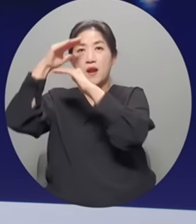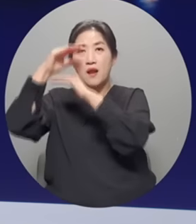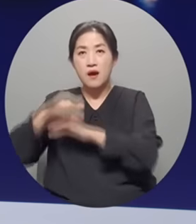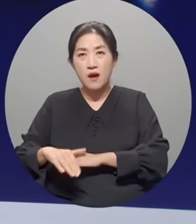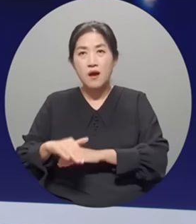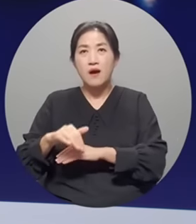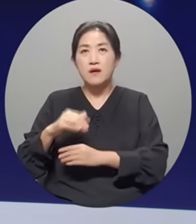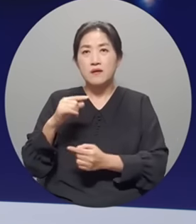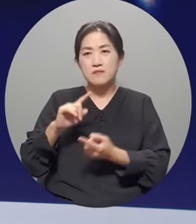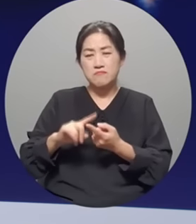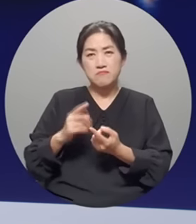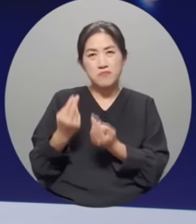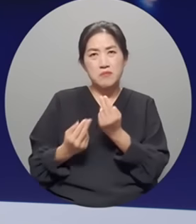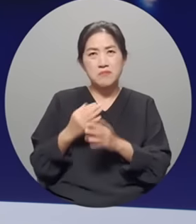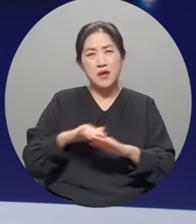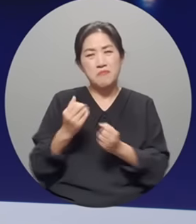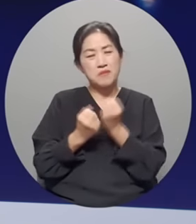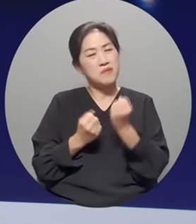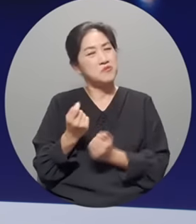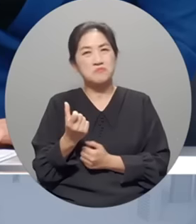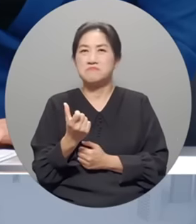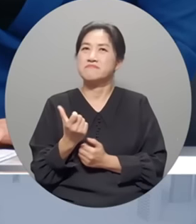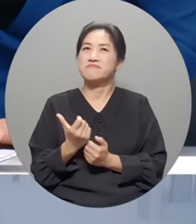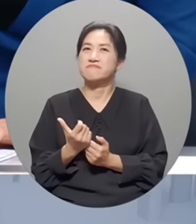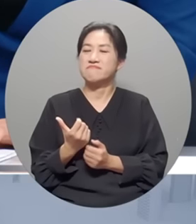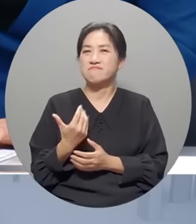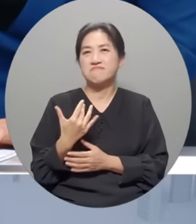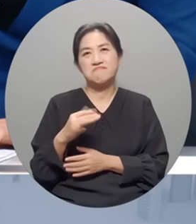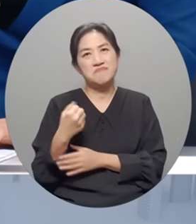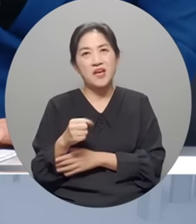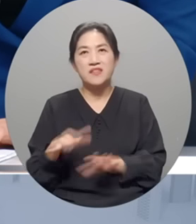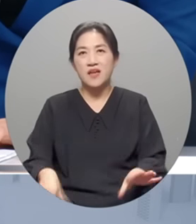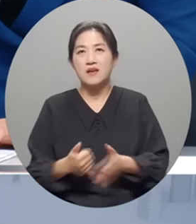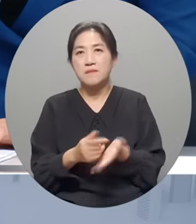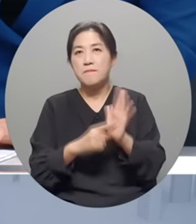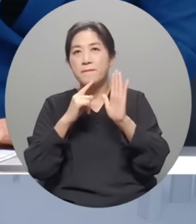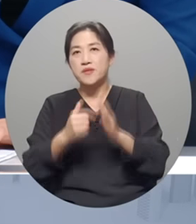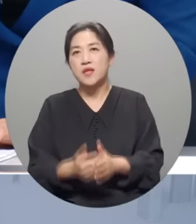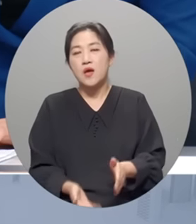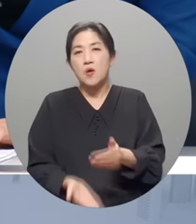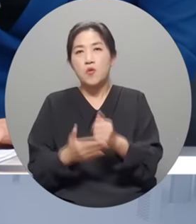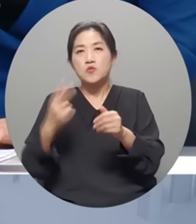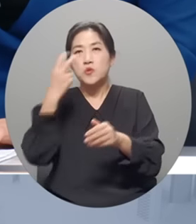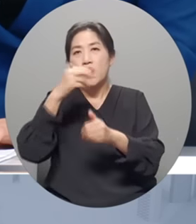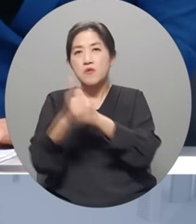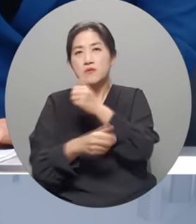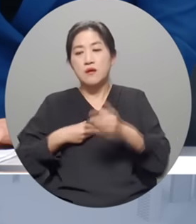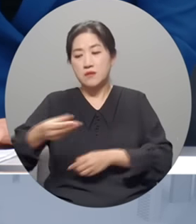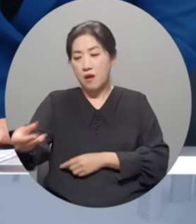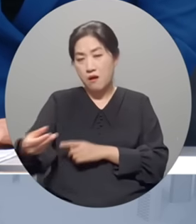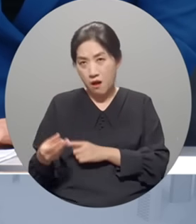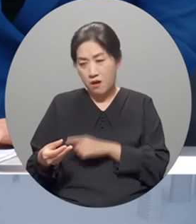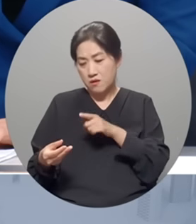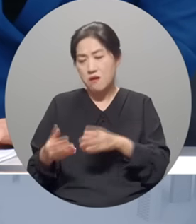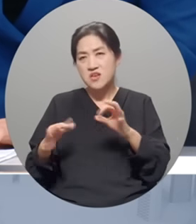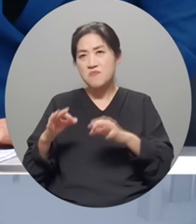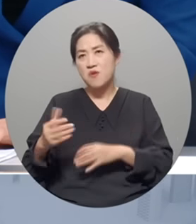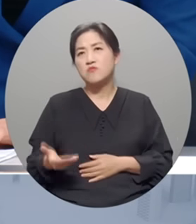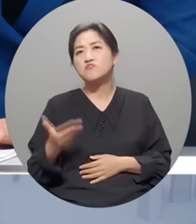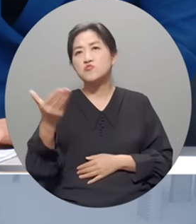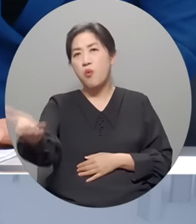해명은 아무래도 부실하게 들립니다. 윤 대통령은 공개된 육성에서 공간위에서 나한테 들고 왔길래 그거는 김영선이